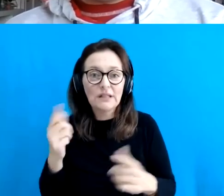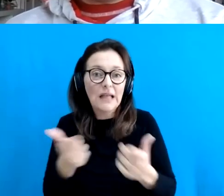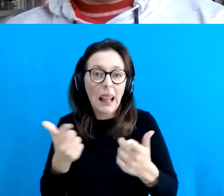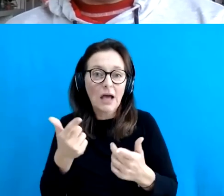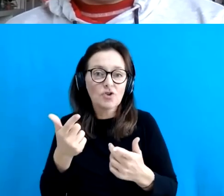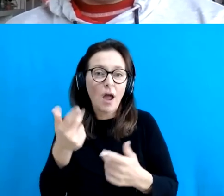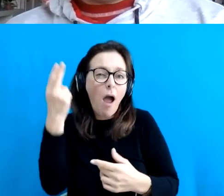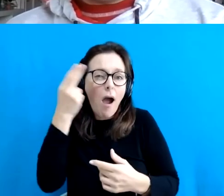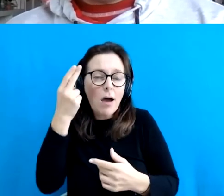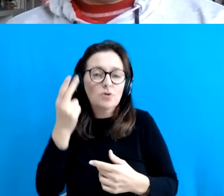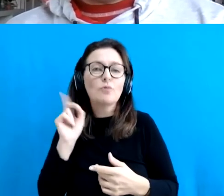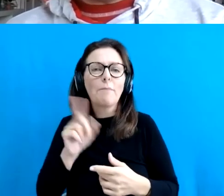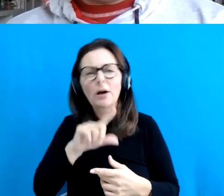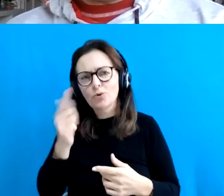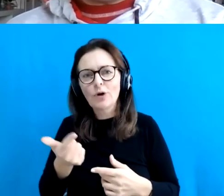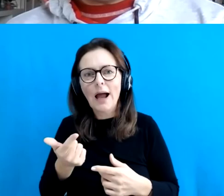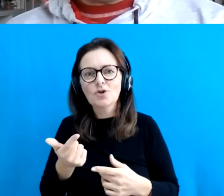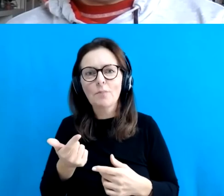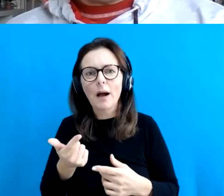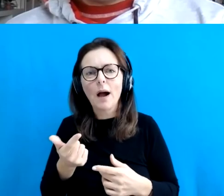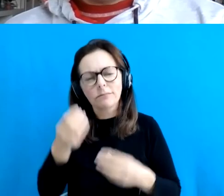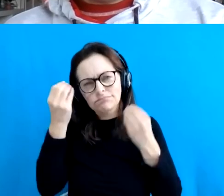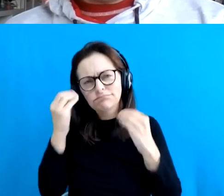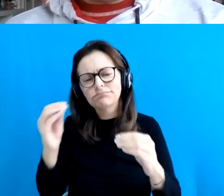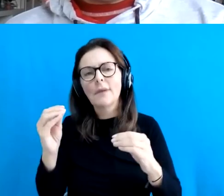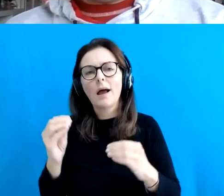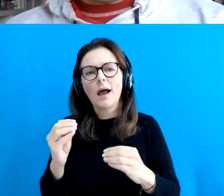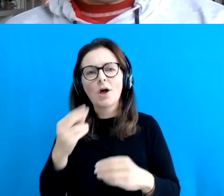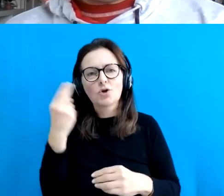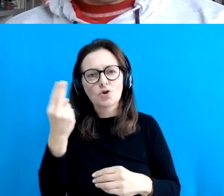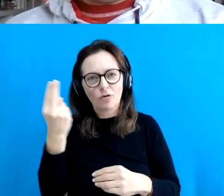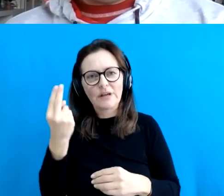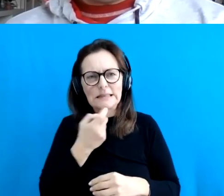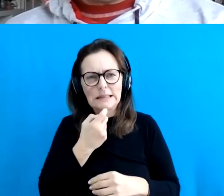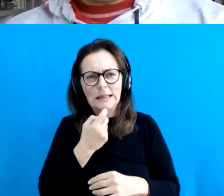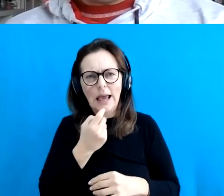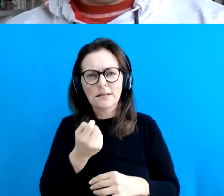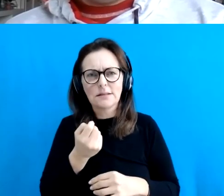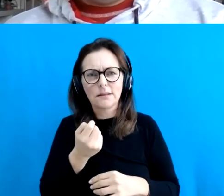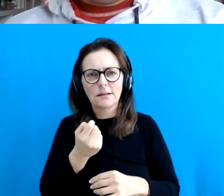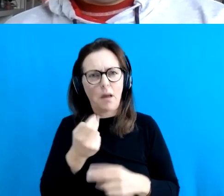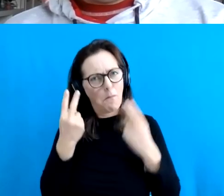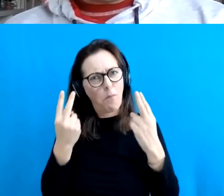razumejo, ampak se kar držim te slovenščine, ki se mi zdi zelo pomembna,